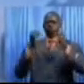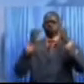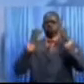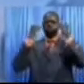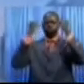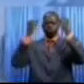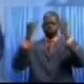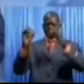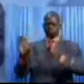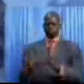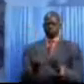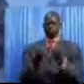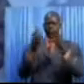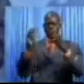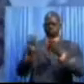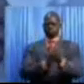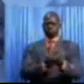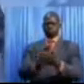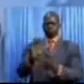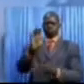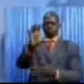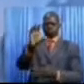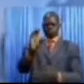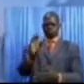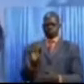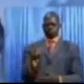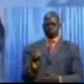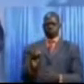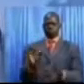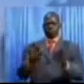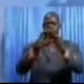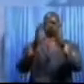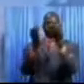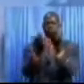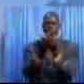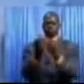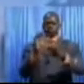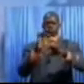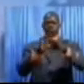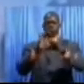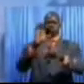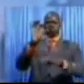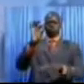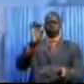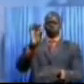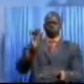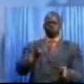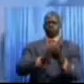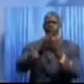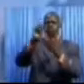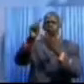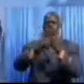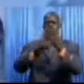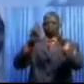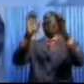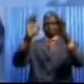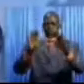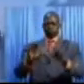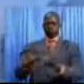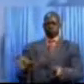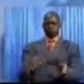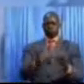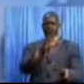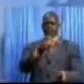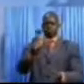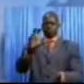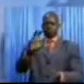nombreux dégâts et une cinquantaine de ménages touchés. Le 28 juillet dernier, une pluie tombée a fait